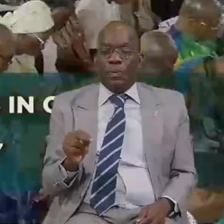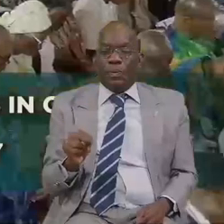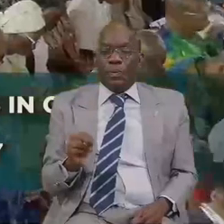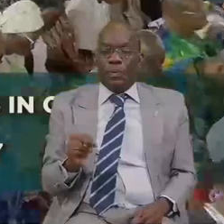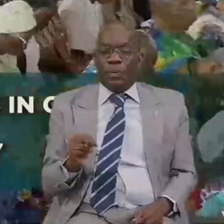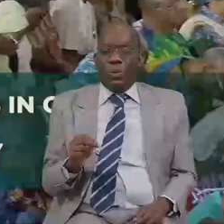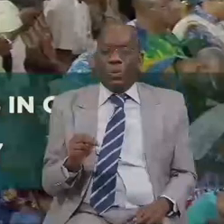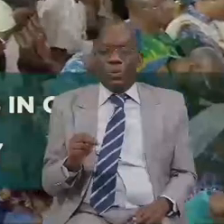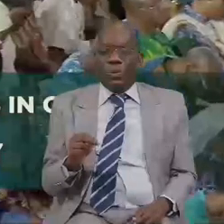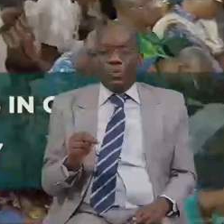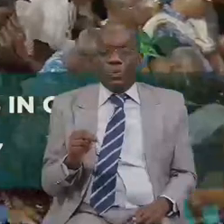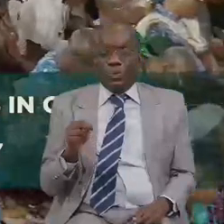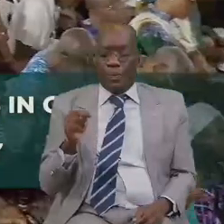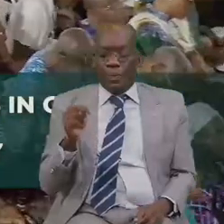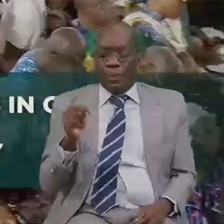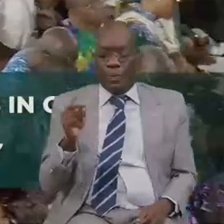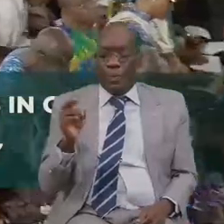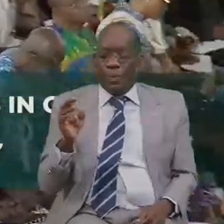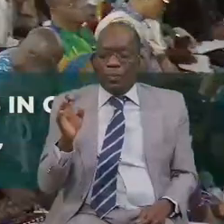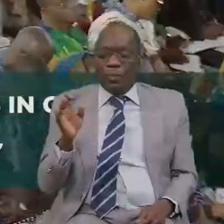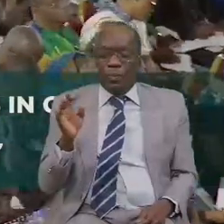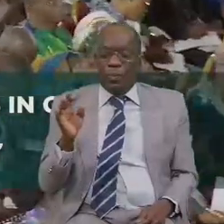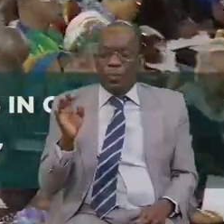Jean 18,